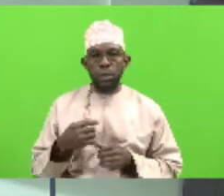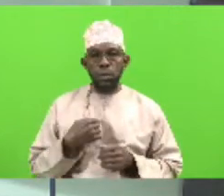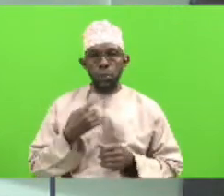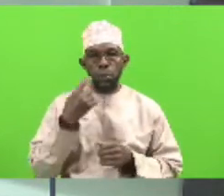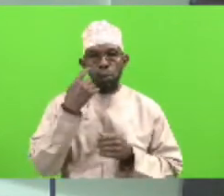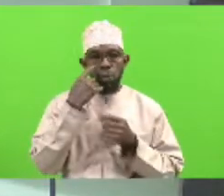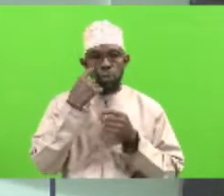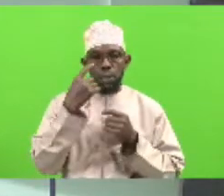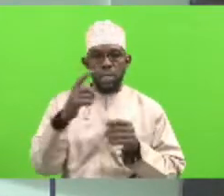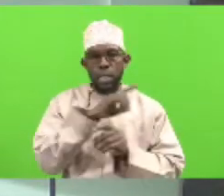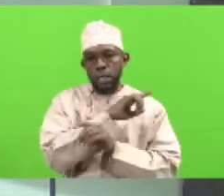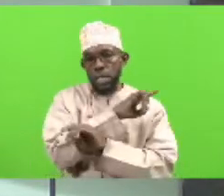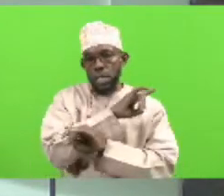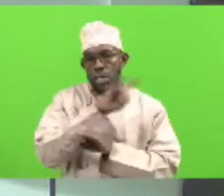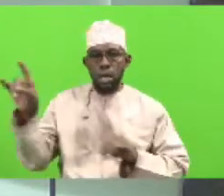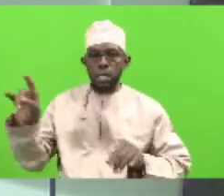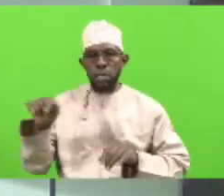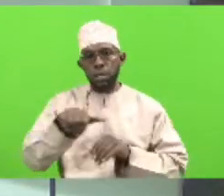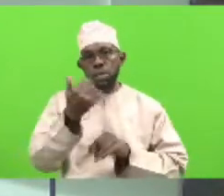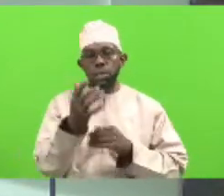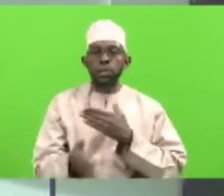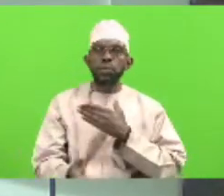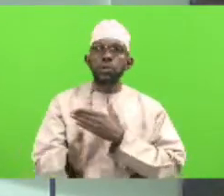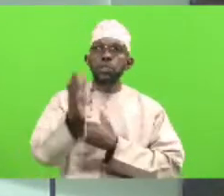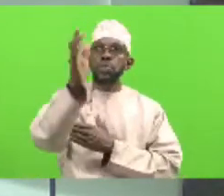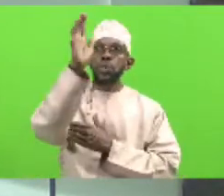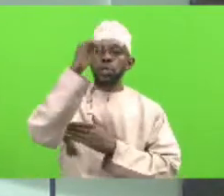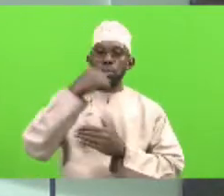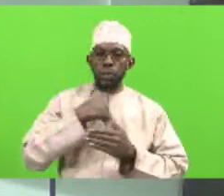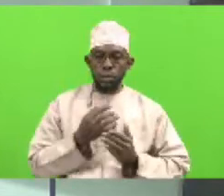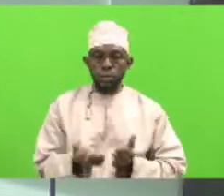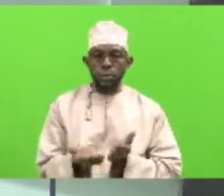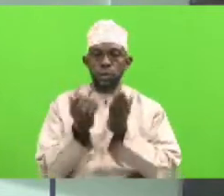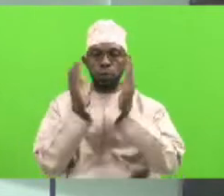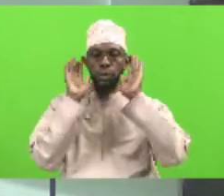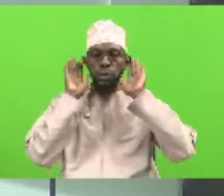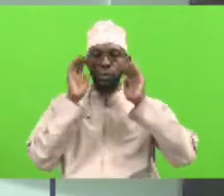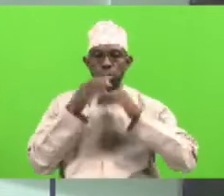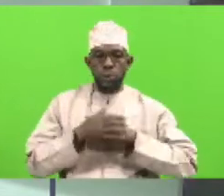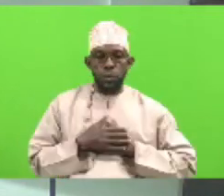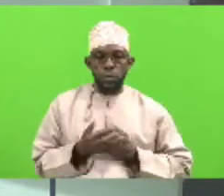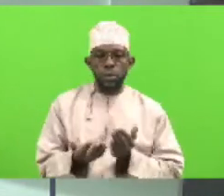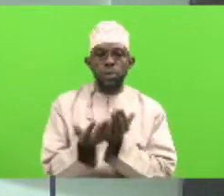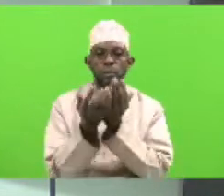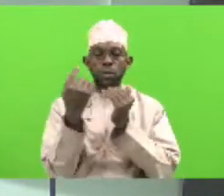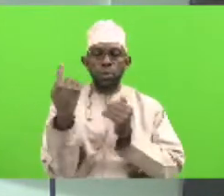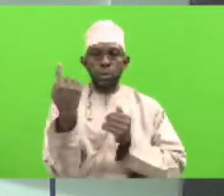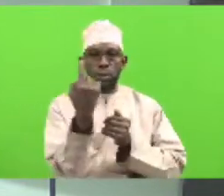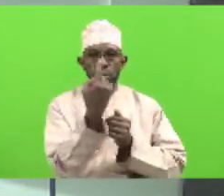أشهد أن لا إله إلا الله